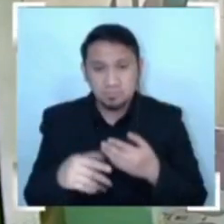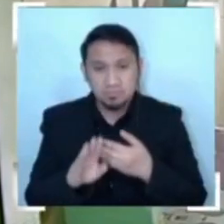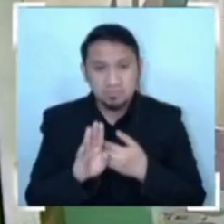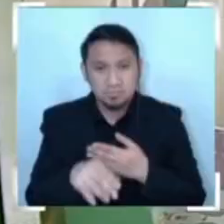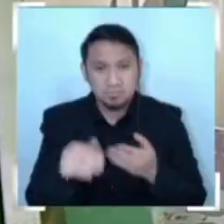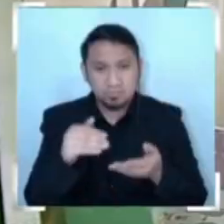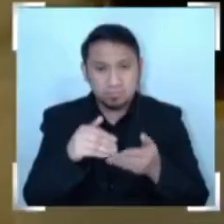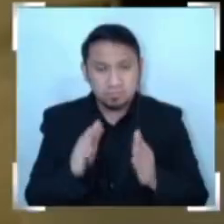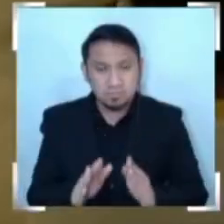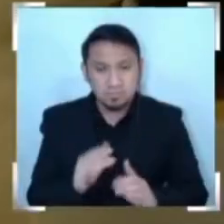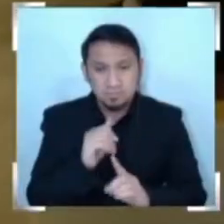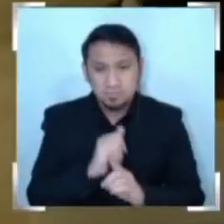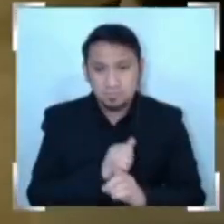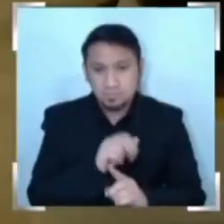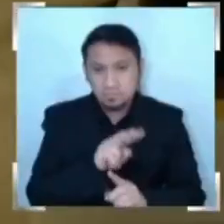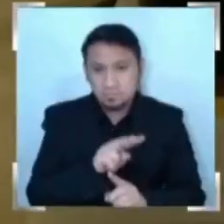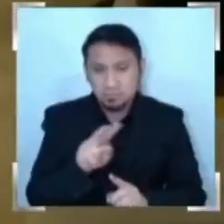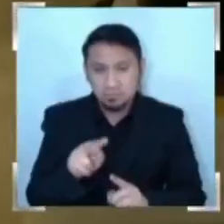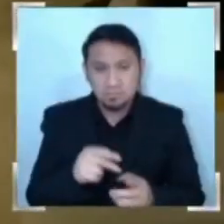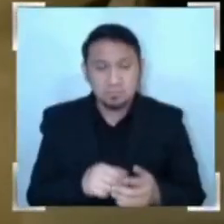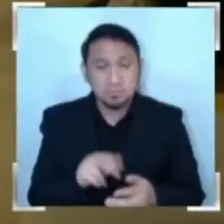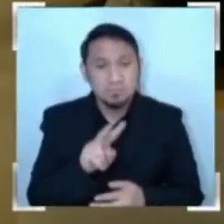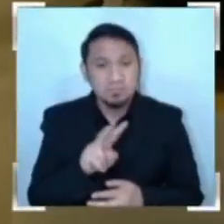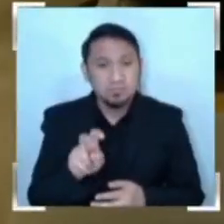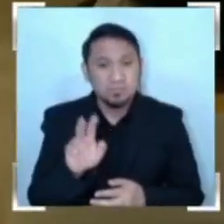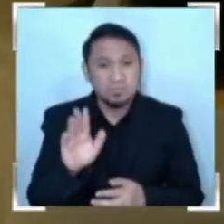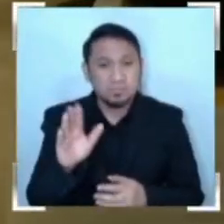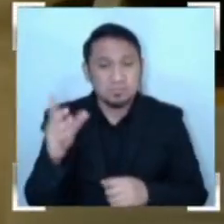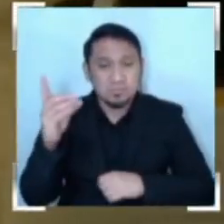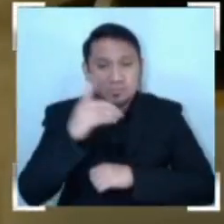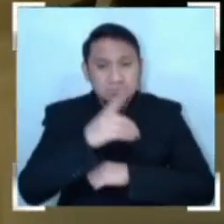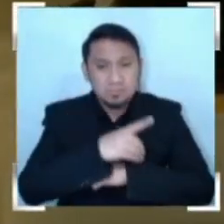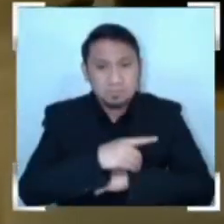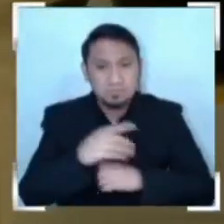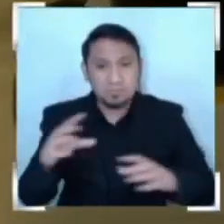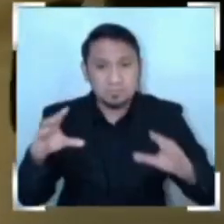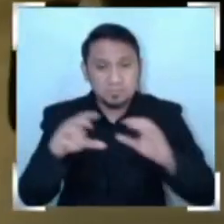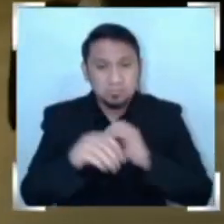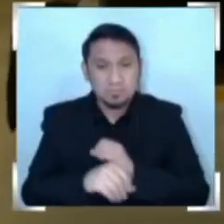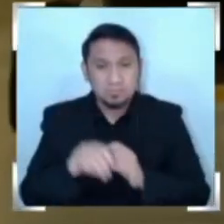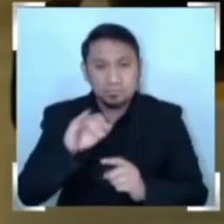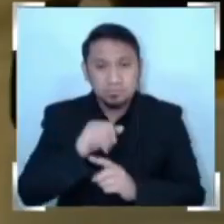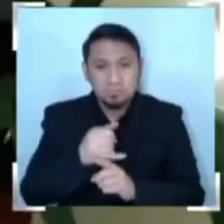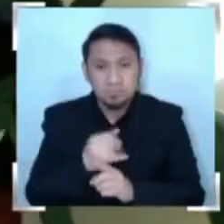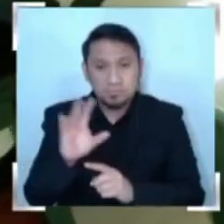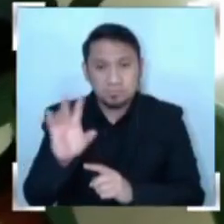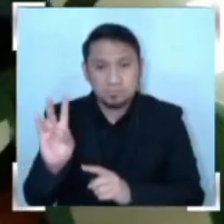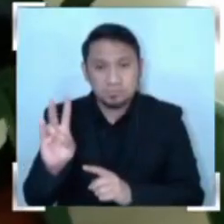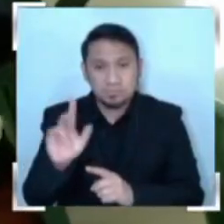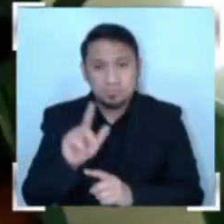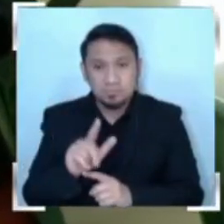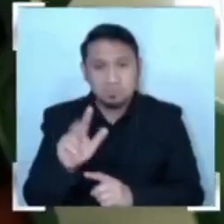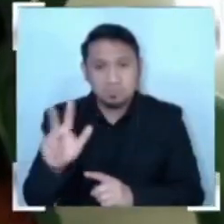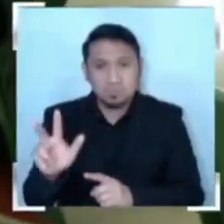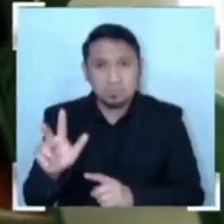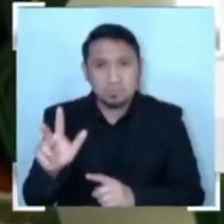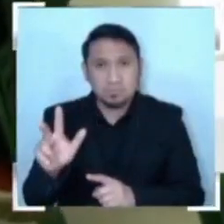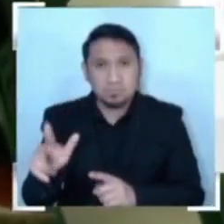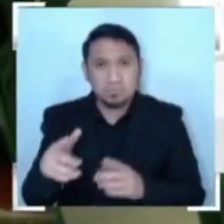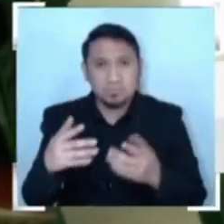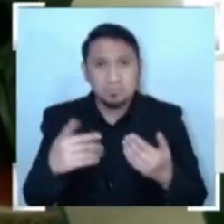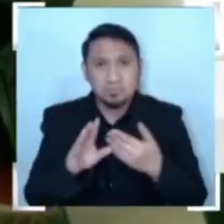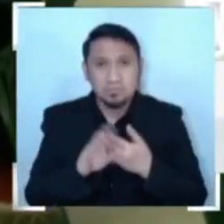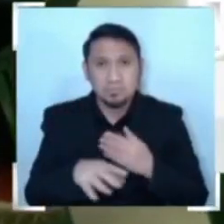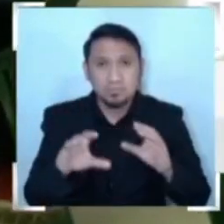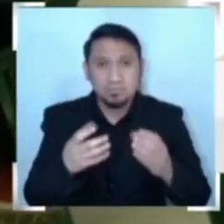August 22, 215 days ang pasok na magtatapos sa July 7, 2023. Balik classroom ang maraming